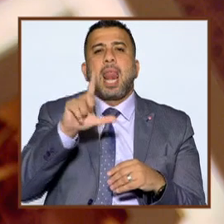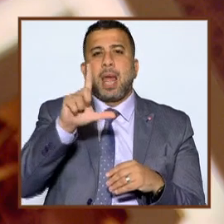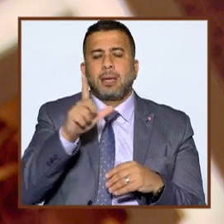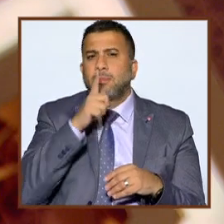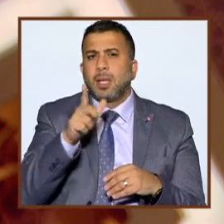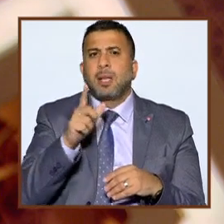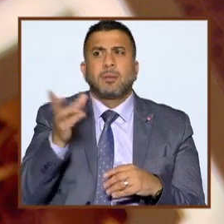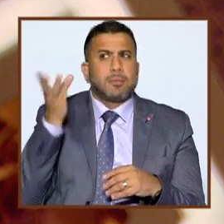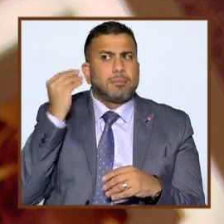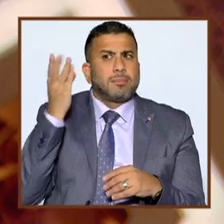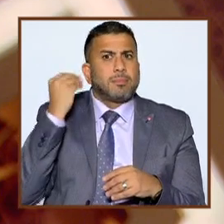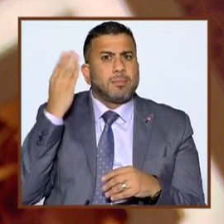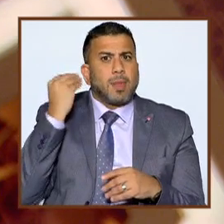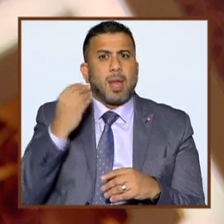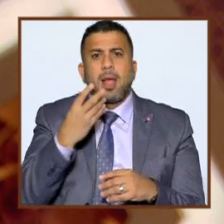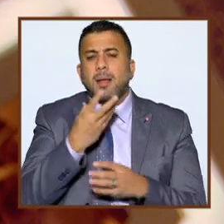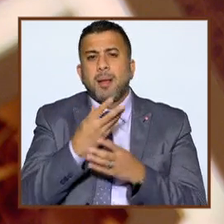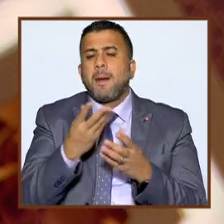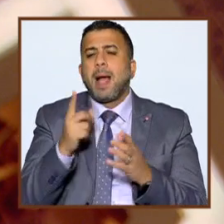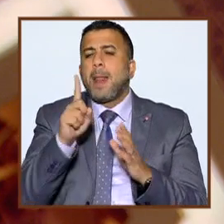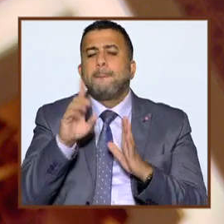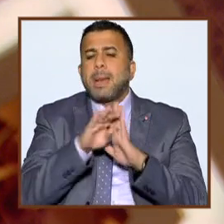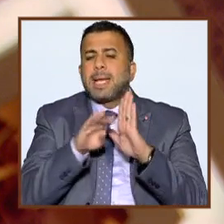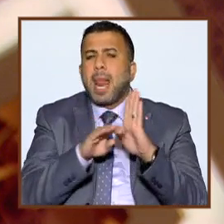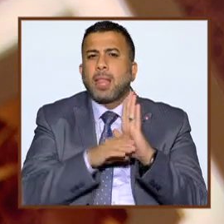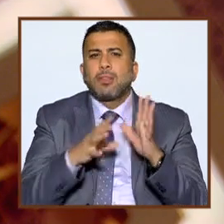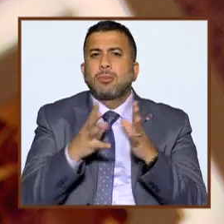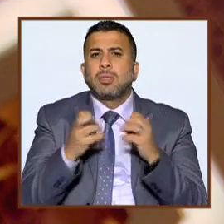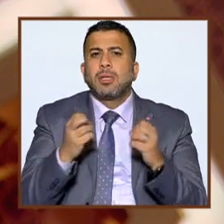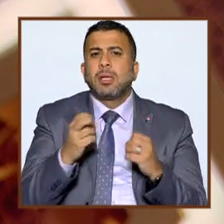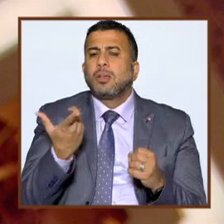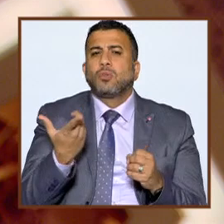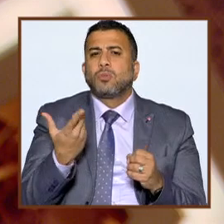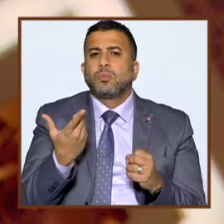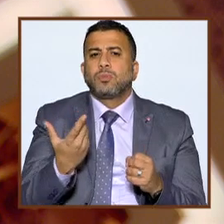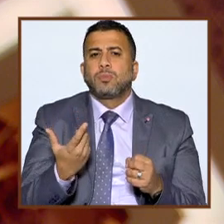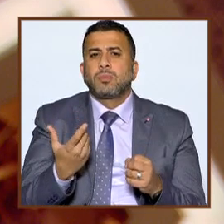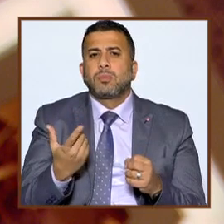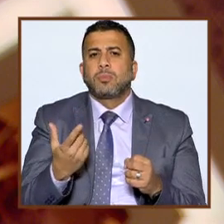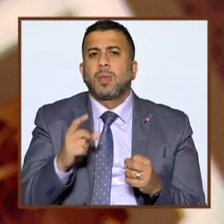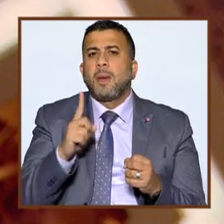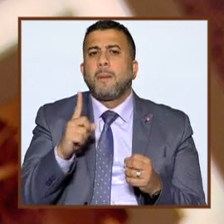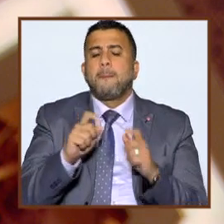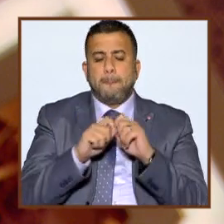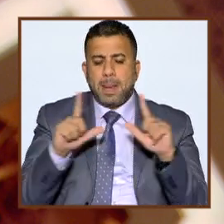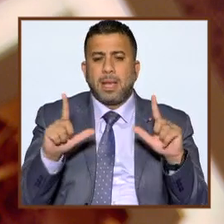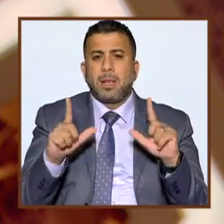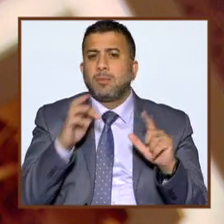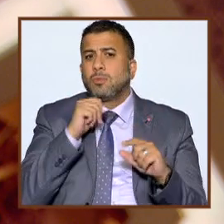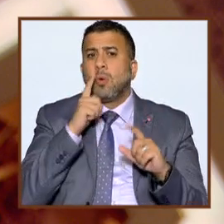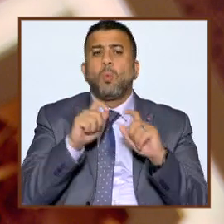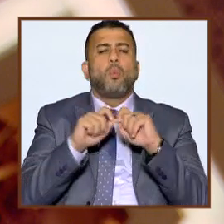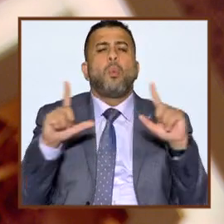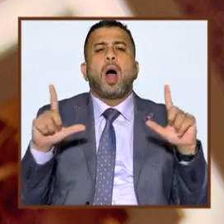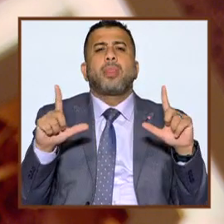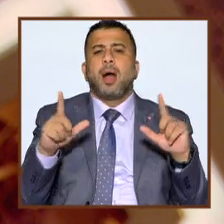عز وجل عيسى، وآتينا عيسى بن مريم البينات، فالبينات جمع بينة، وهو الأمر